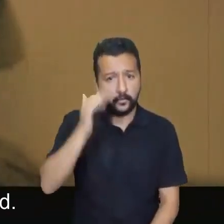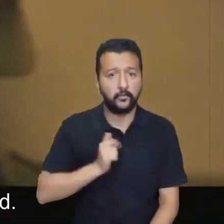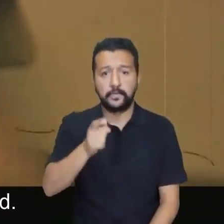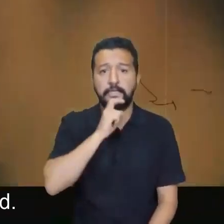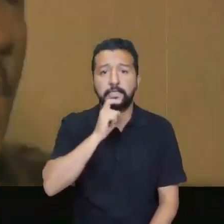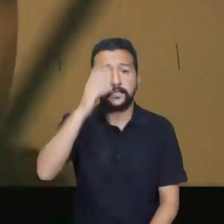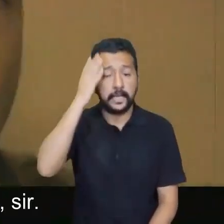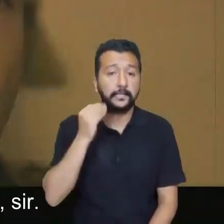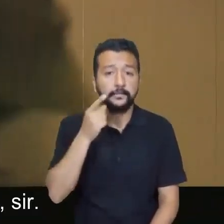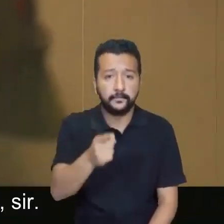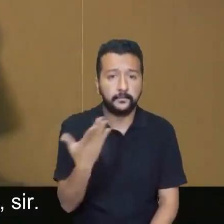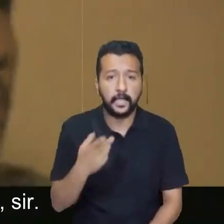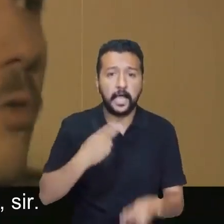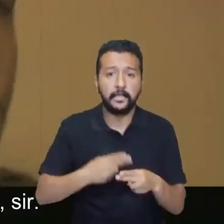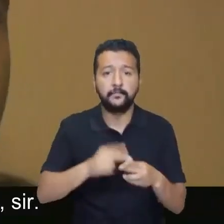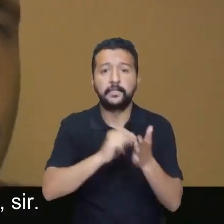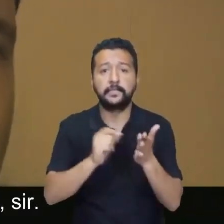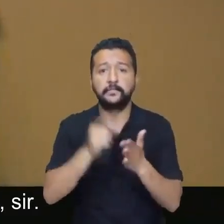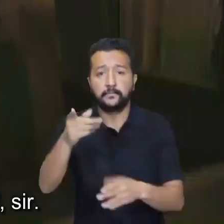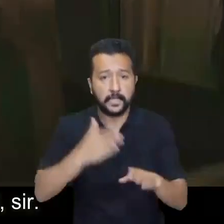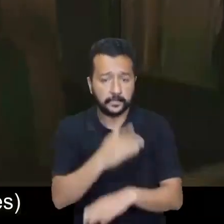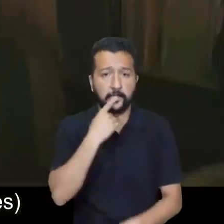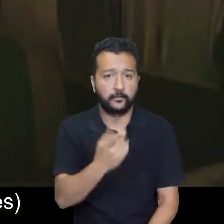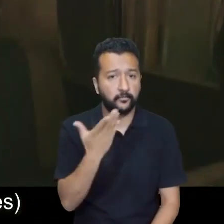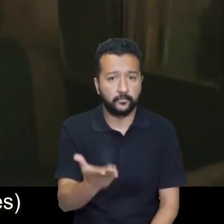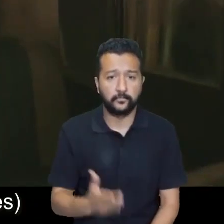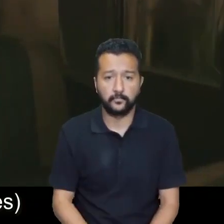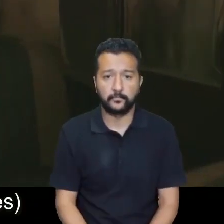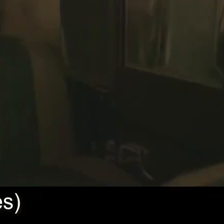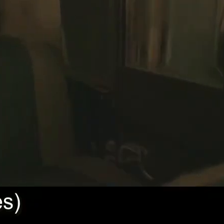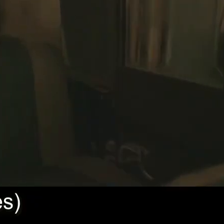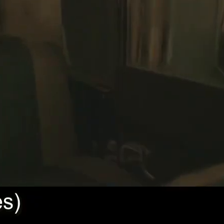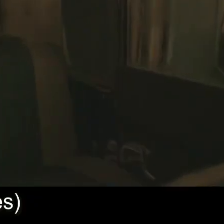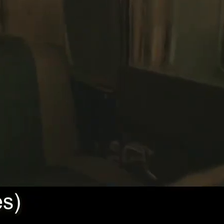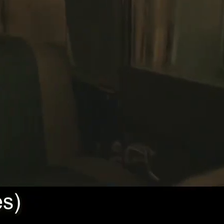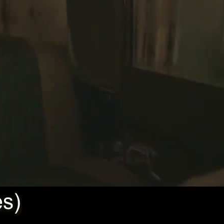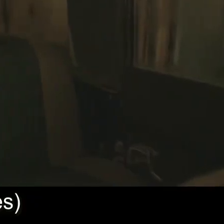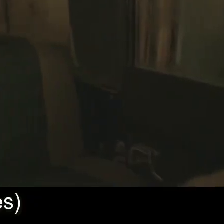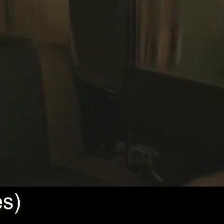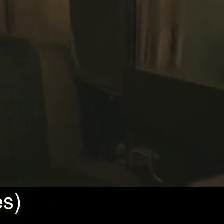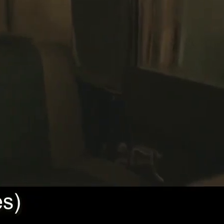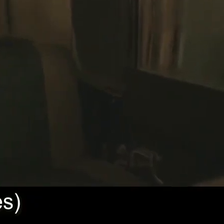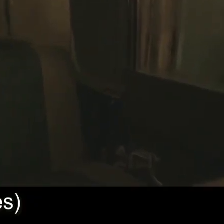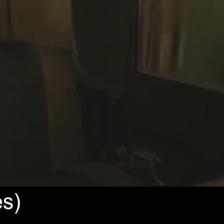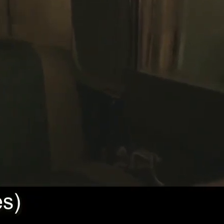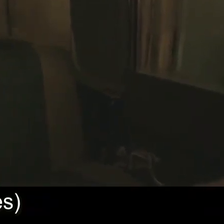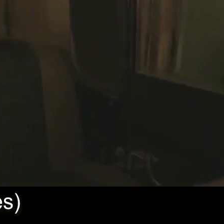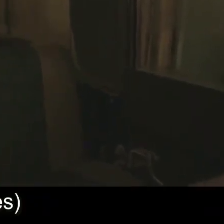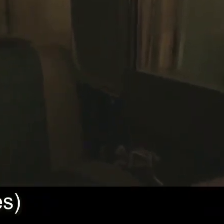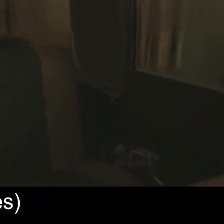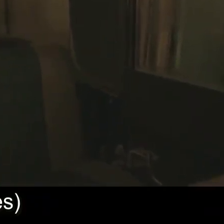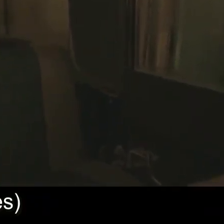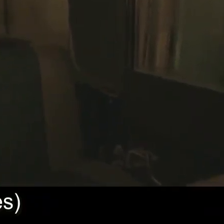yanlış anladınız. Ellerini kelepçelediler. Adımızı yazdık komutanım gerçekten. Askerler arabanın arkasına iterek bindirdiler. Zaman